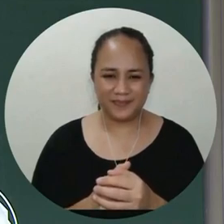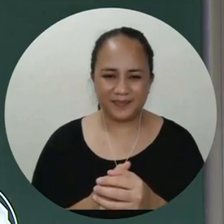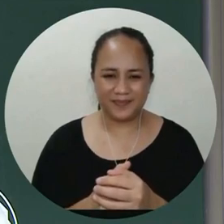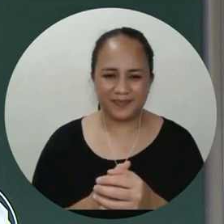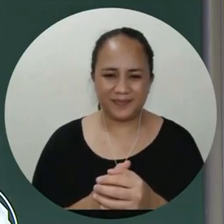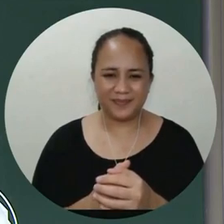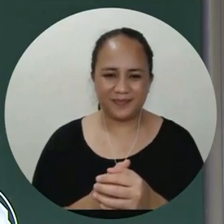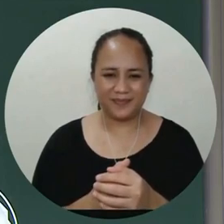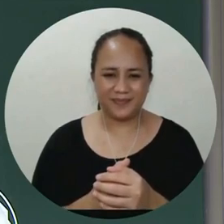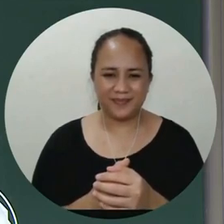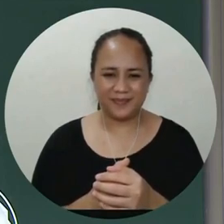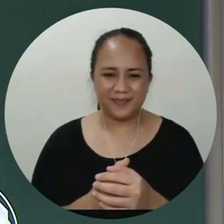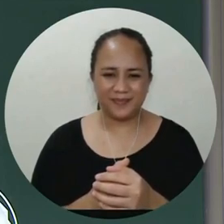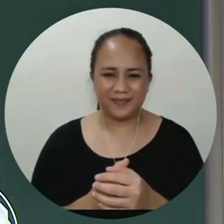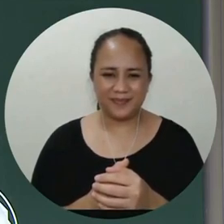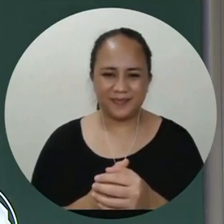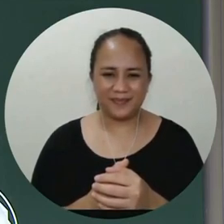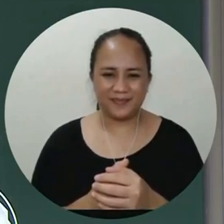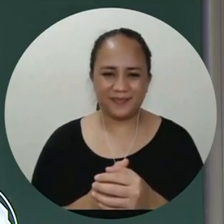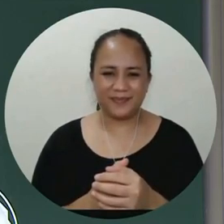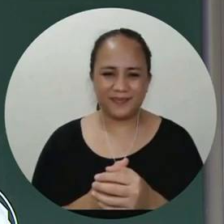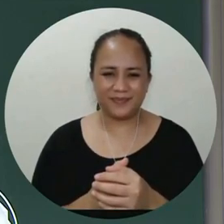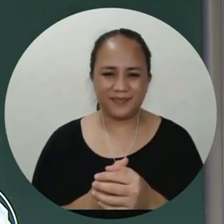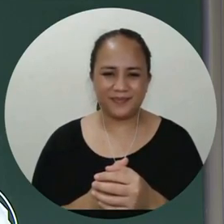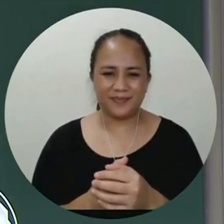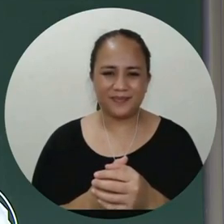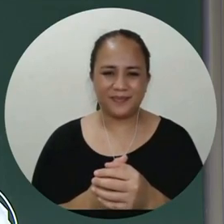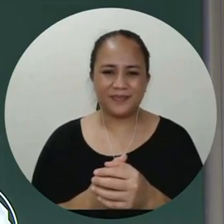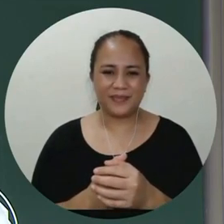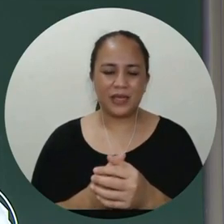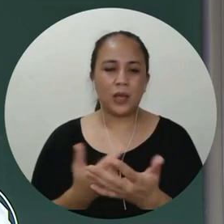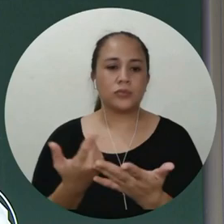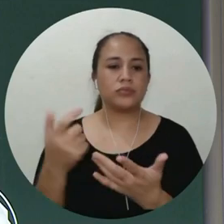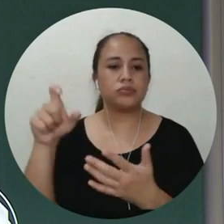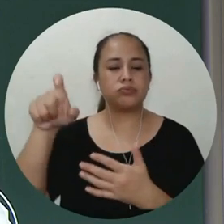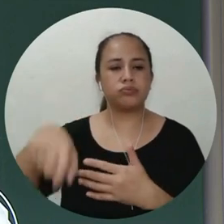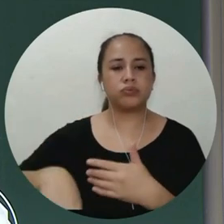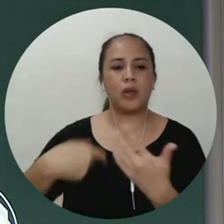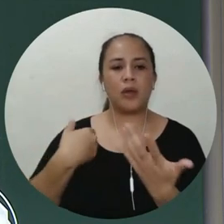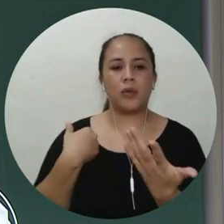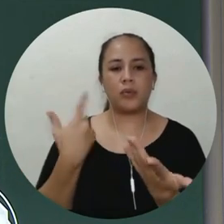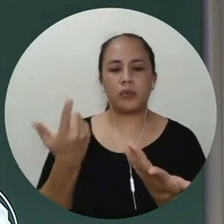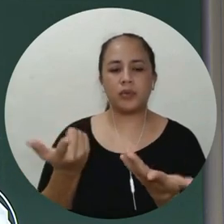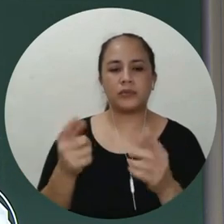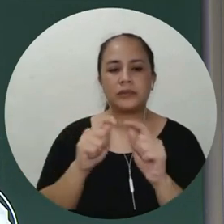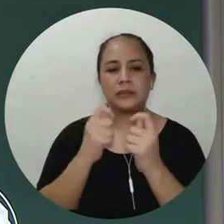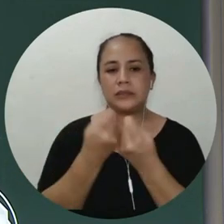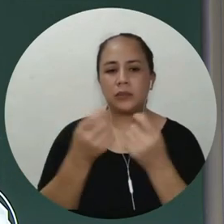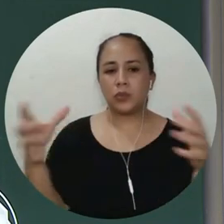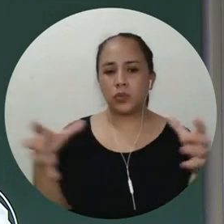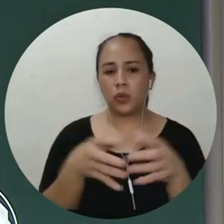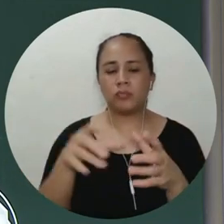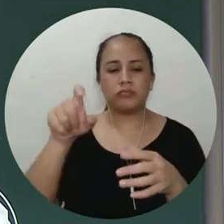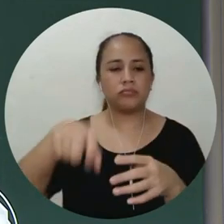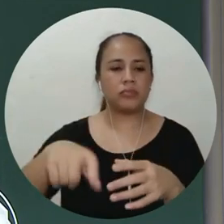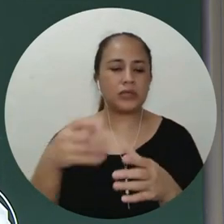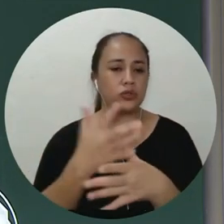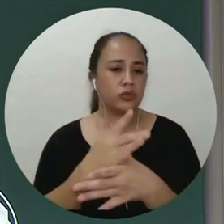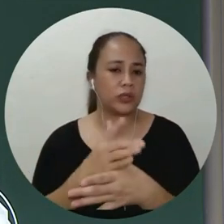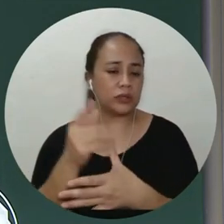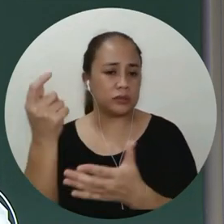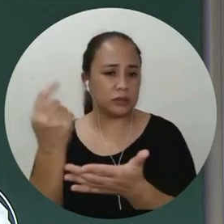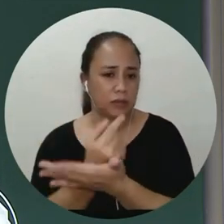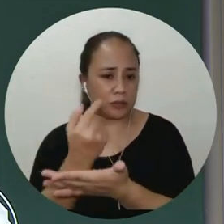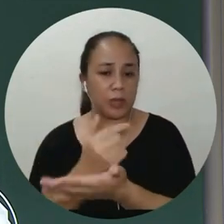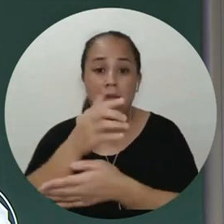면담하면서 복음 전하면서 치유해 주고 이거 해야 돼요. And that's why you have to form a team, a group, and some of you must share the gospel while some of you do counseling